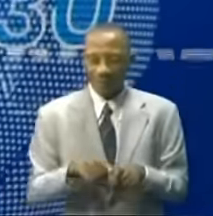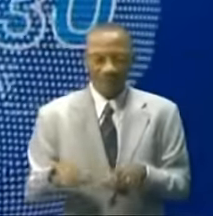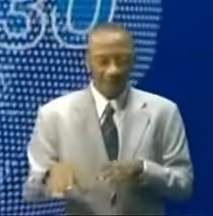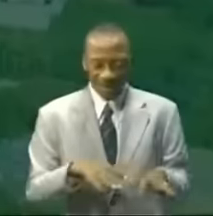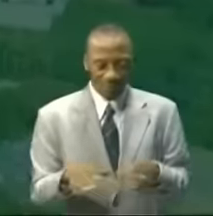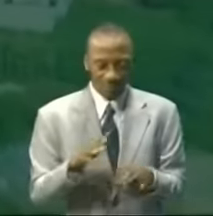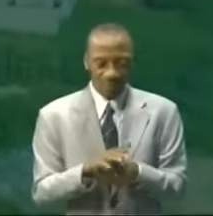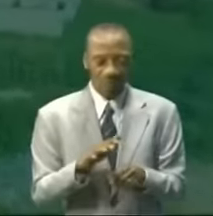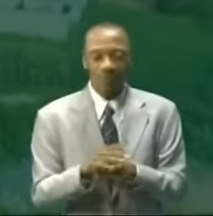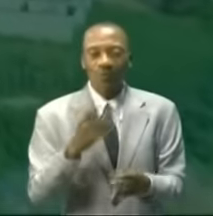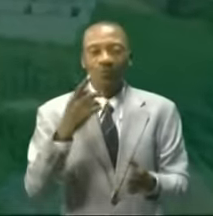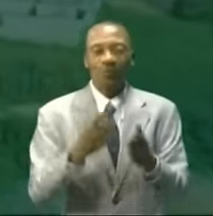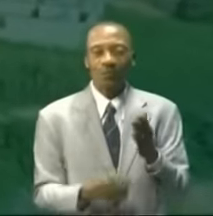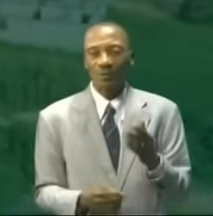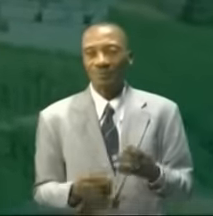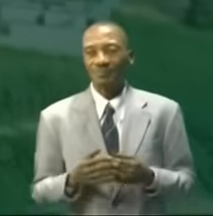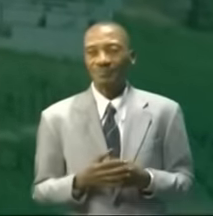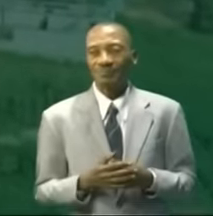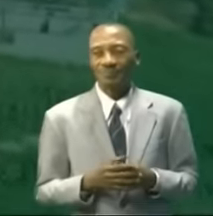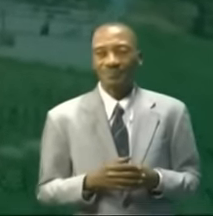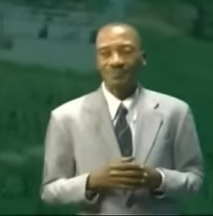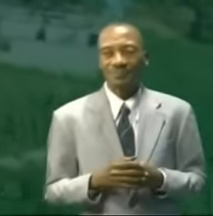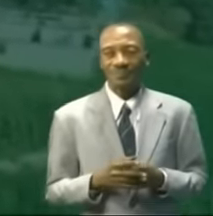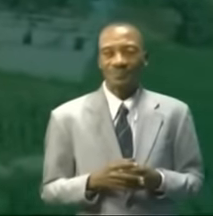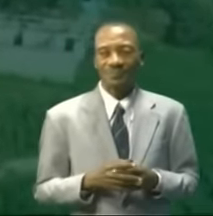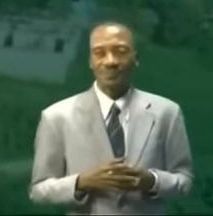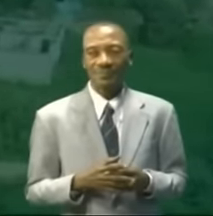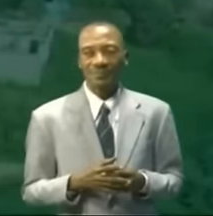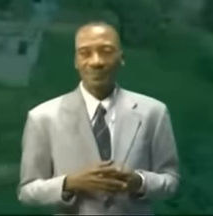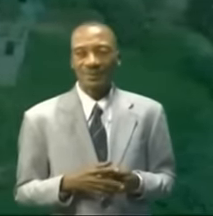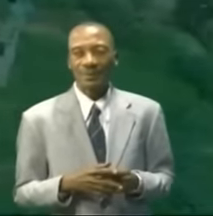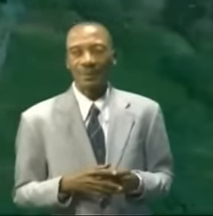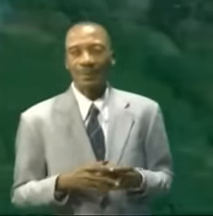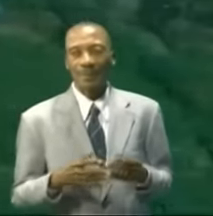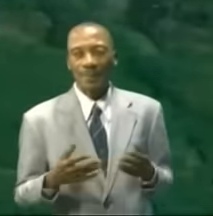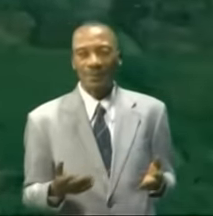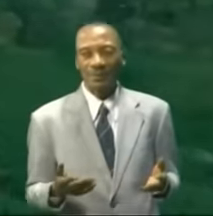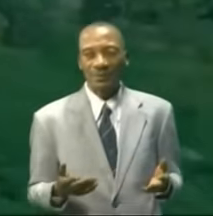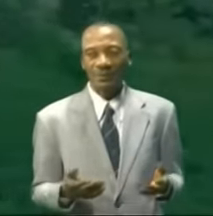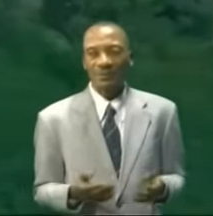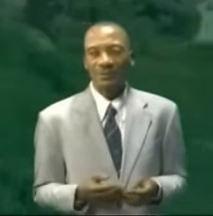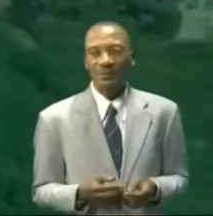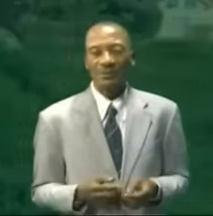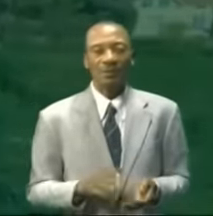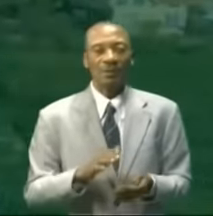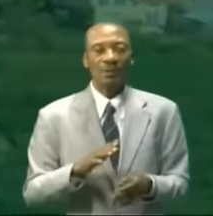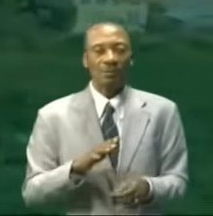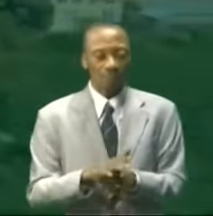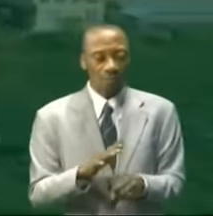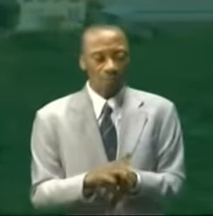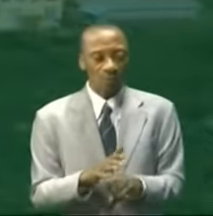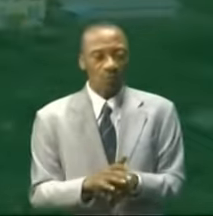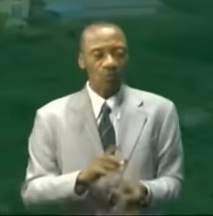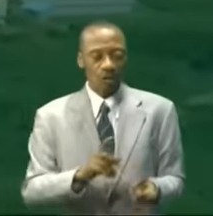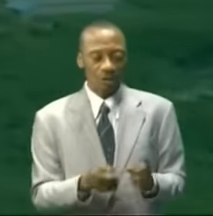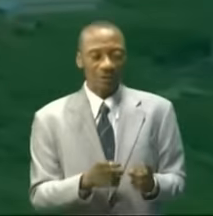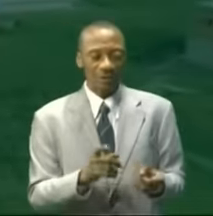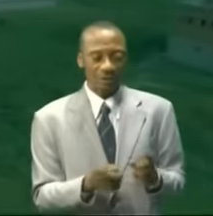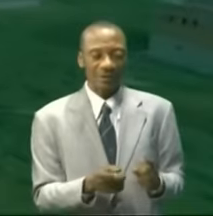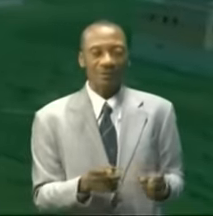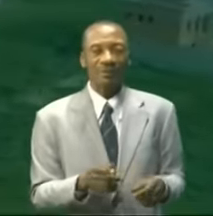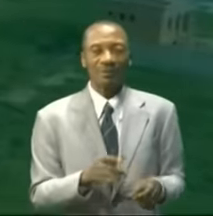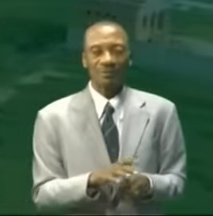Suivez. Deux avancées significatives et remarquables ont été enregistrées au premier trimestre de l'année en cours à la